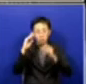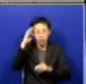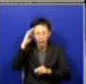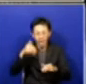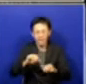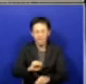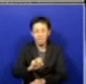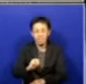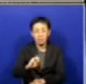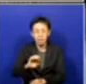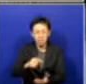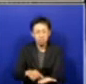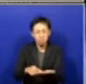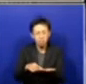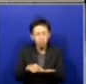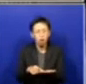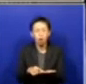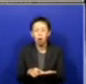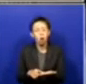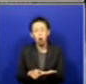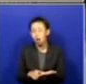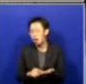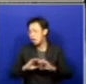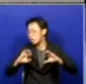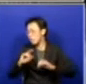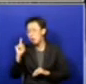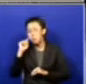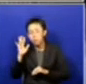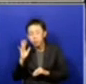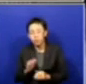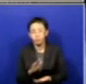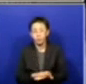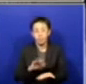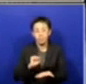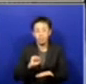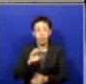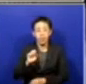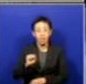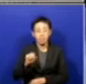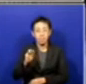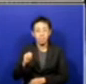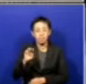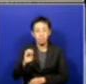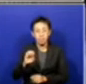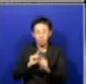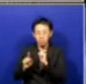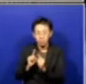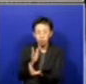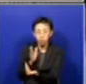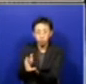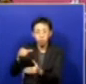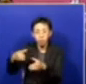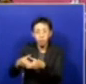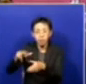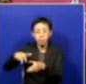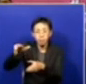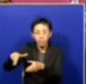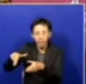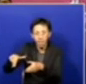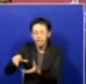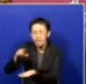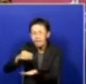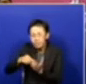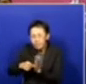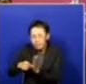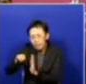าทำให้ตัวแทนสภาของ SME ต้องเดินมาร้องเรียนที่พรรคเพื่อไทยผ่านไปถึงท่านประธานสภา